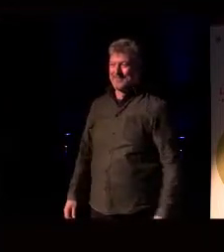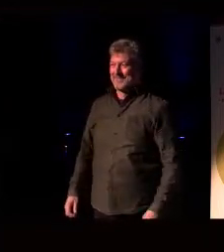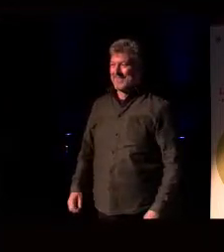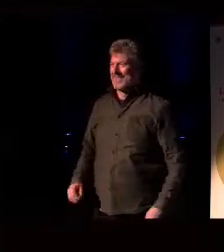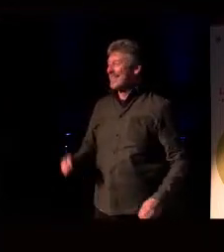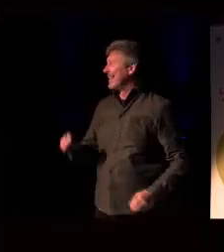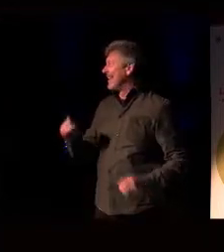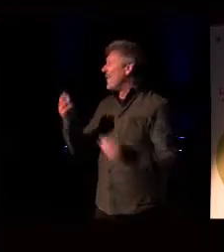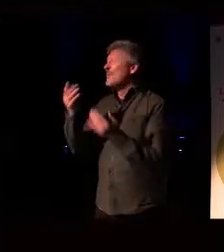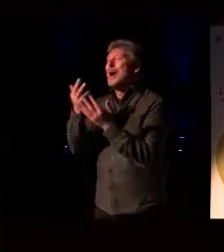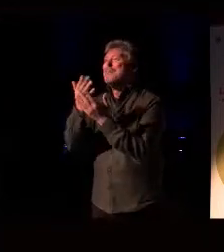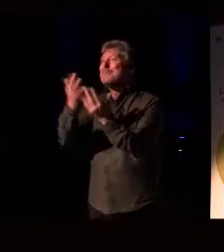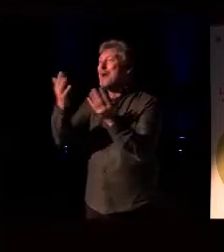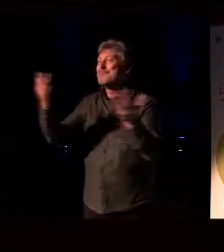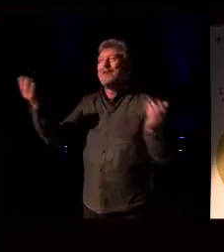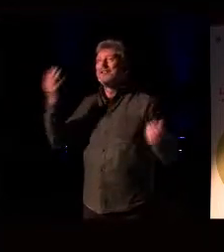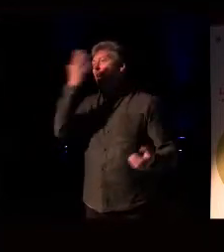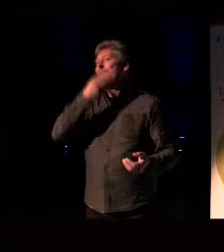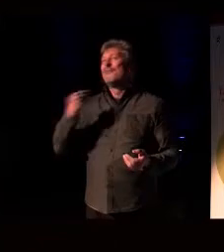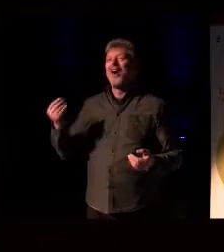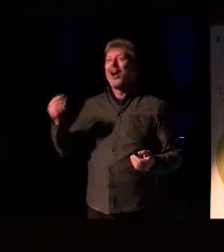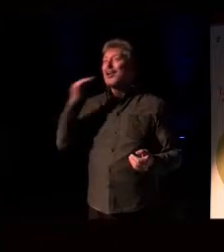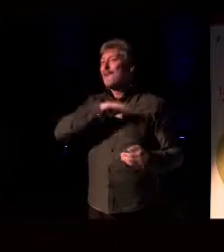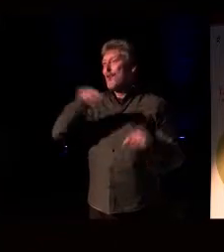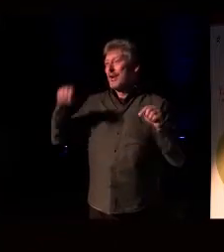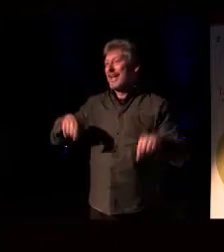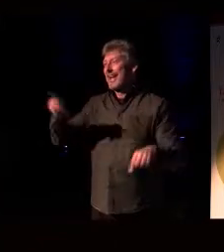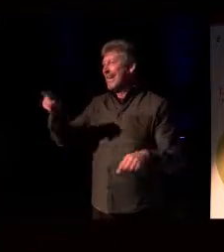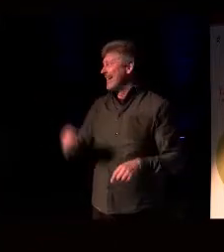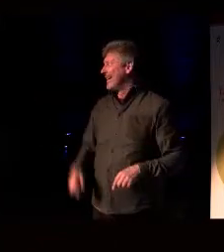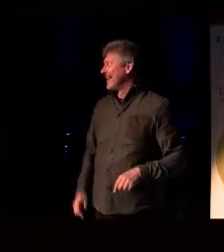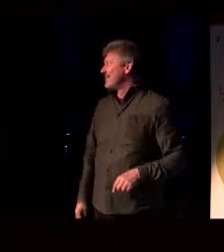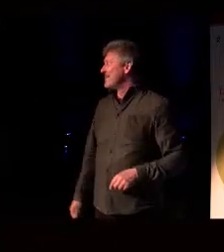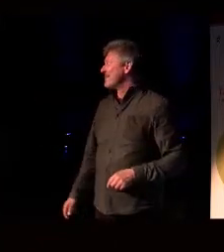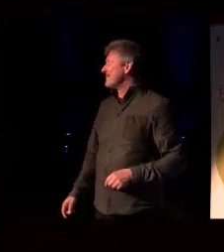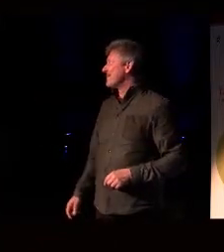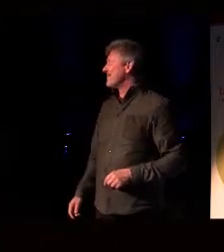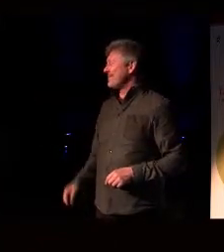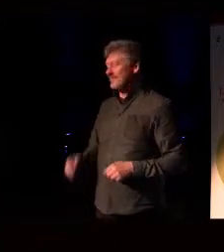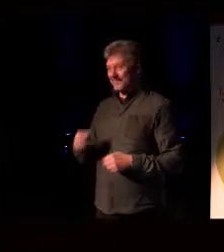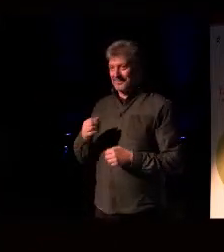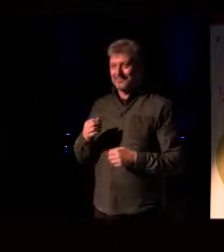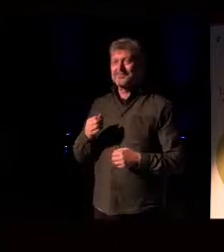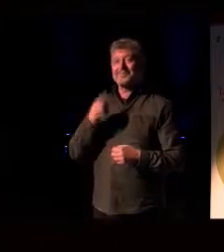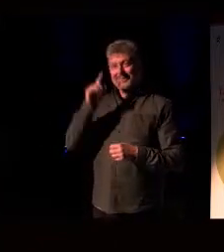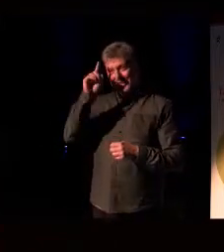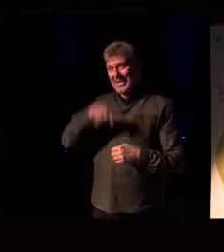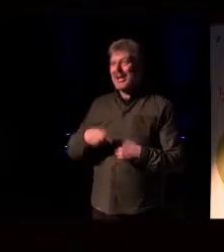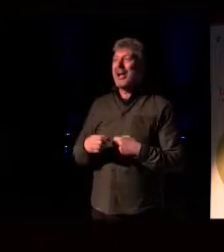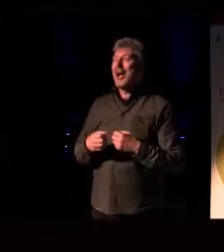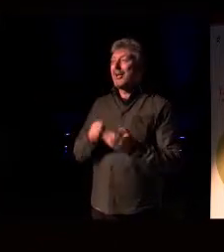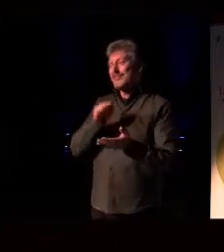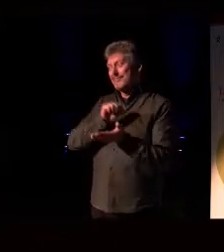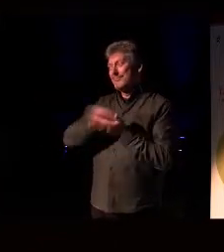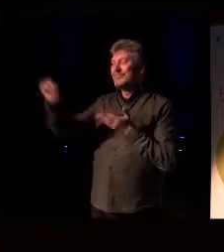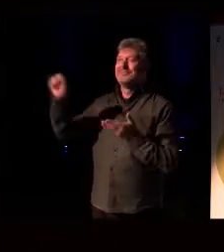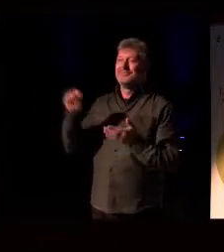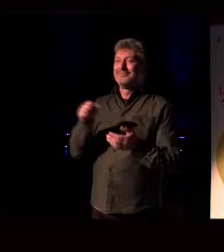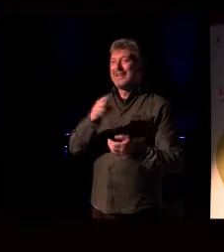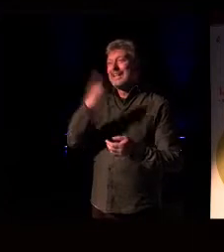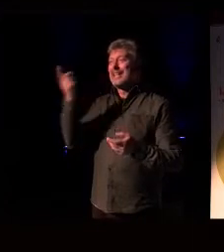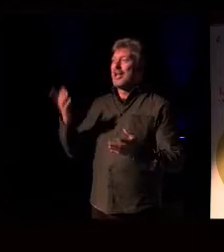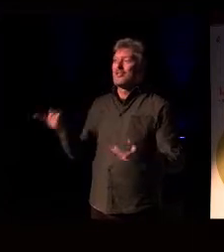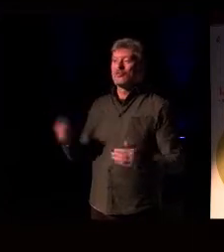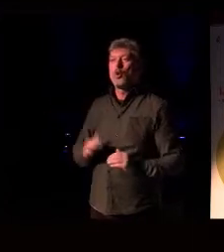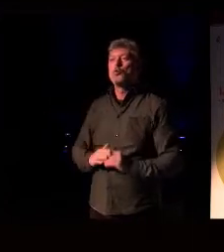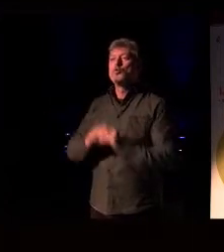og det masse, masse vakre mennesker I salen. Og så gjerne poster det på en eller annen form for sosiale